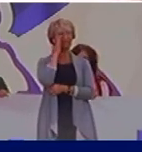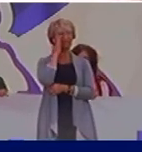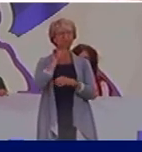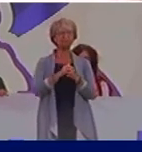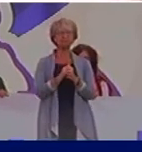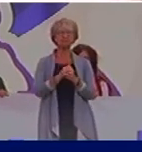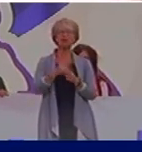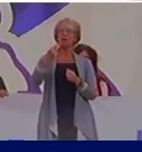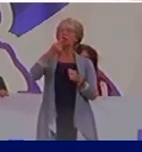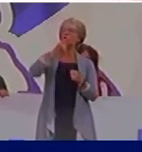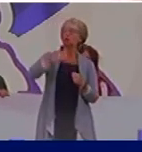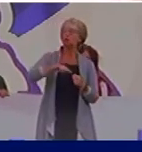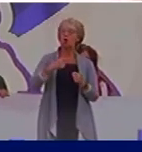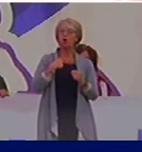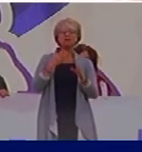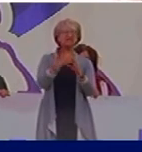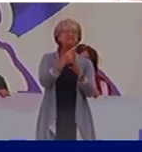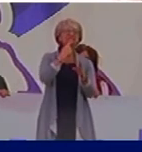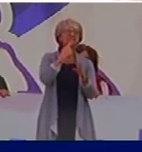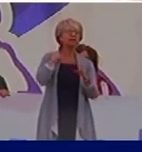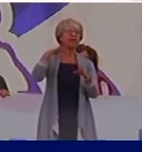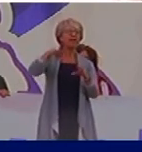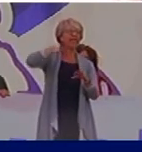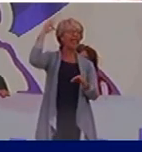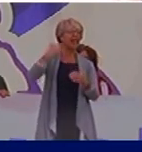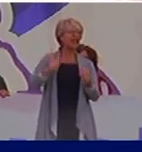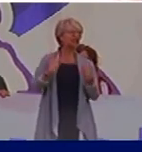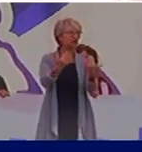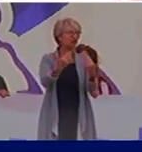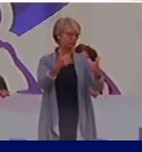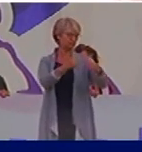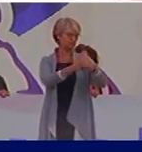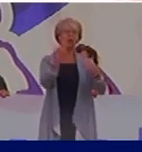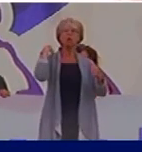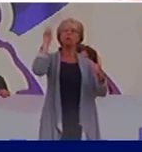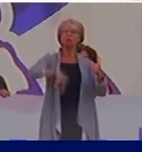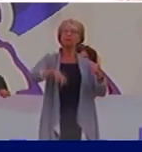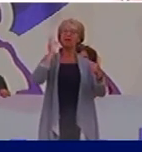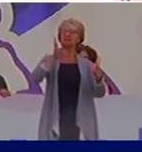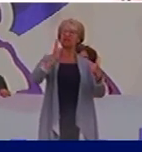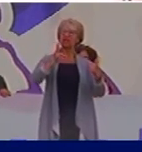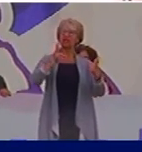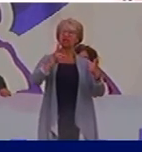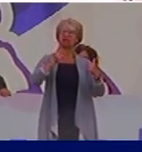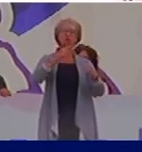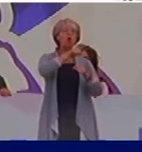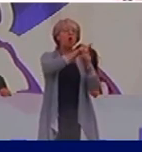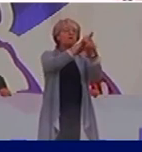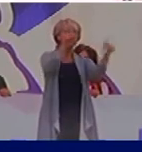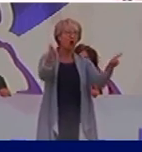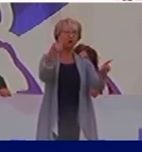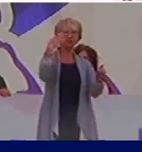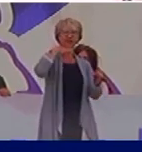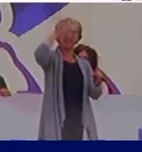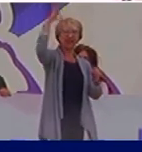Noi siamo dalla parte di chi ci ha eletto, perché nel 2013 voi ci avete